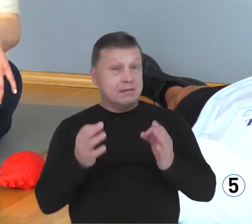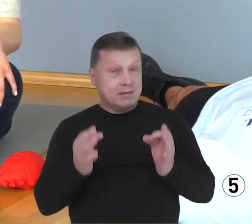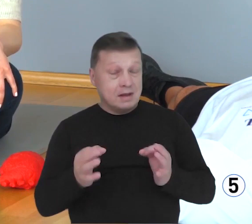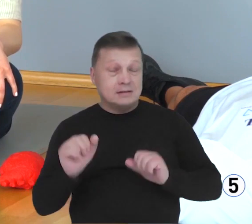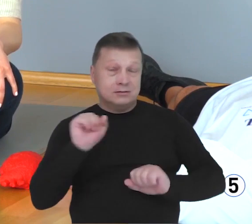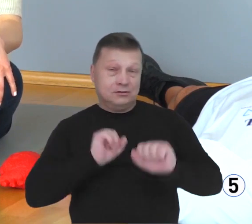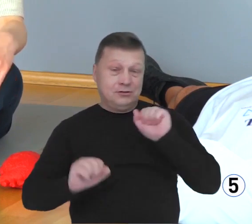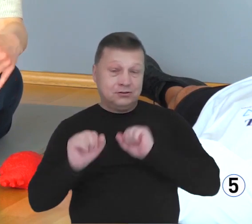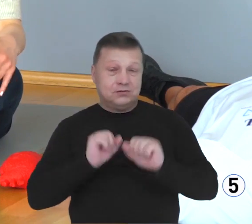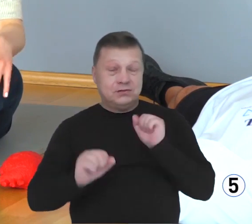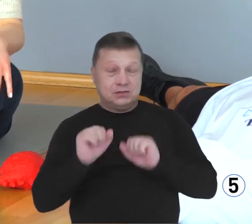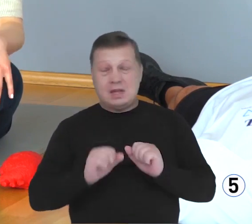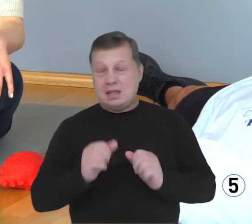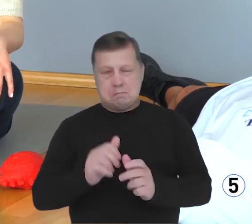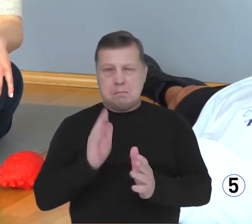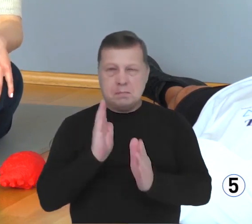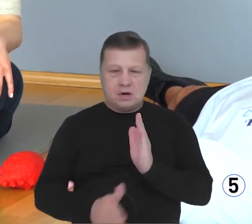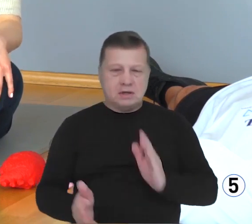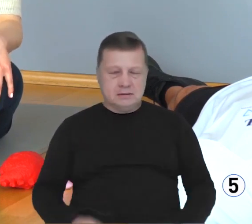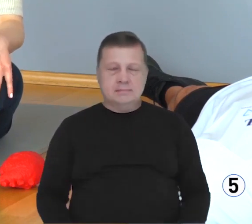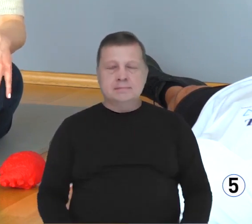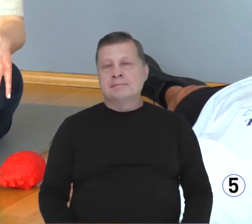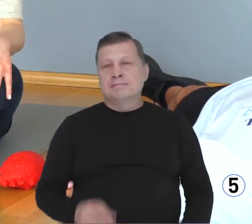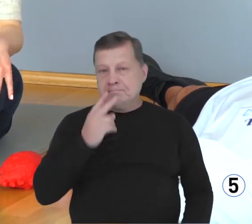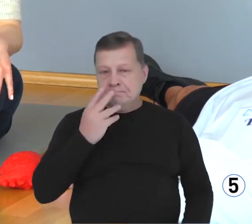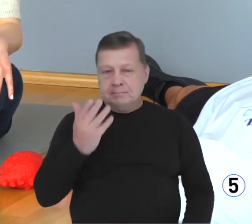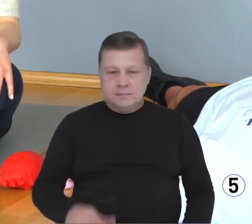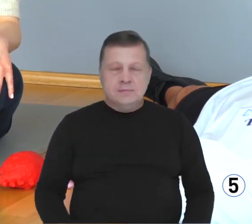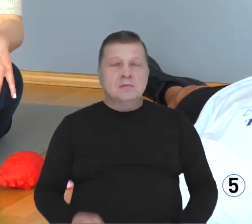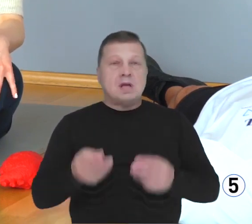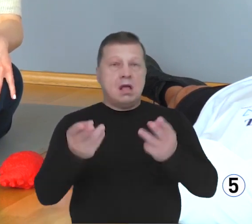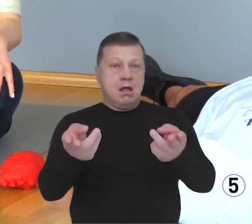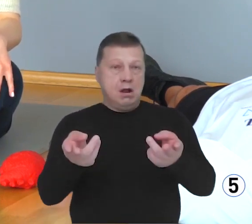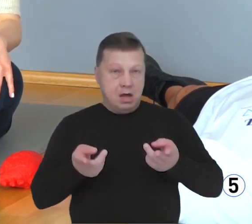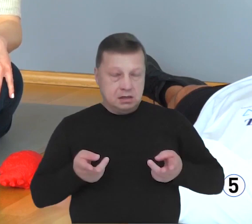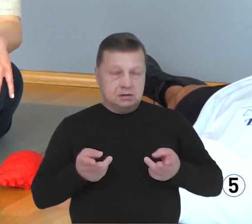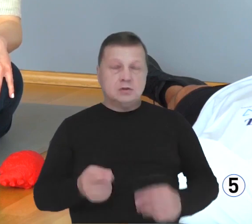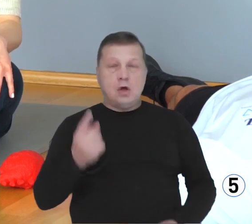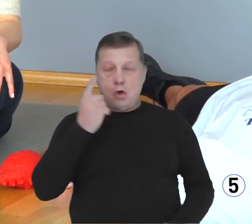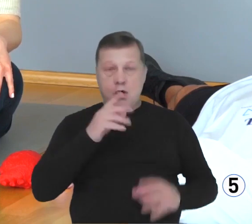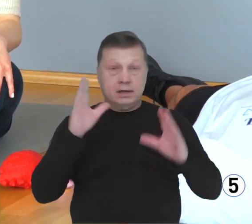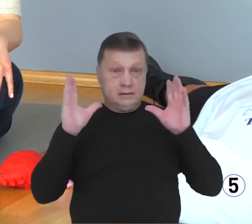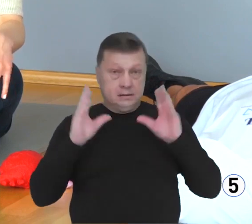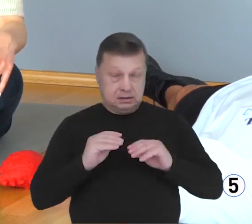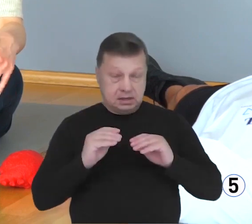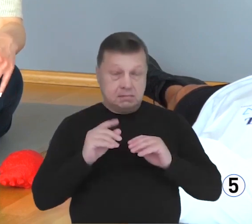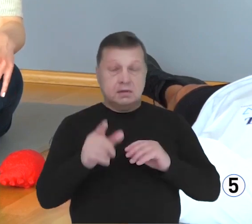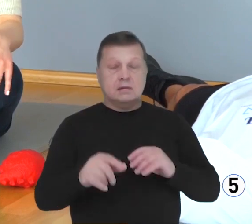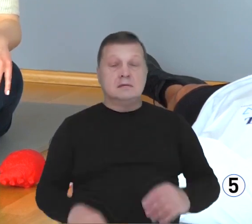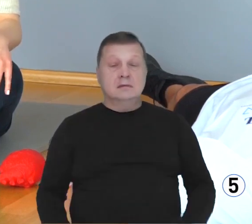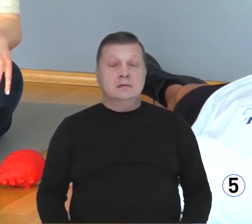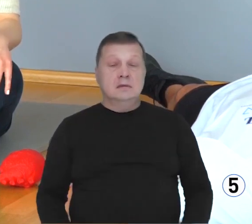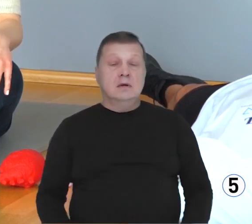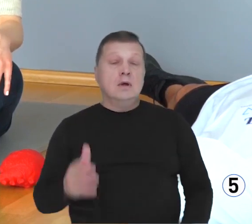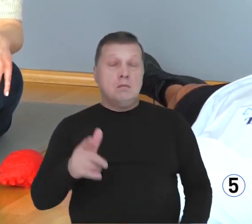do prostego ćwiczenia na dzisiaj. Leżąc i trzymając oczy zamknięte,